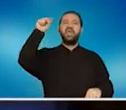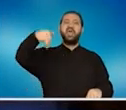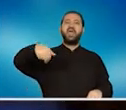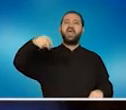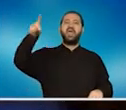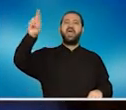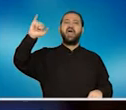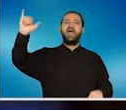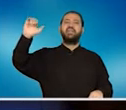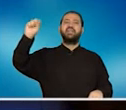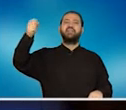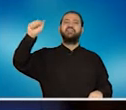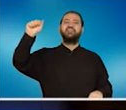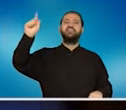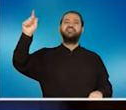în Parcul Astra